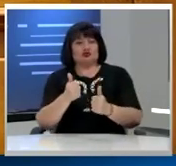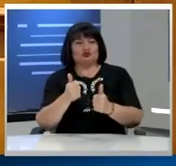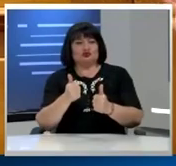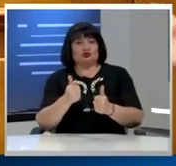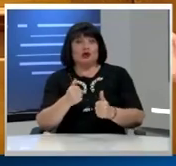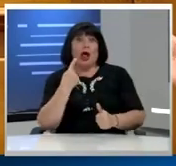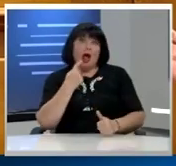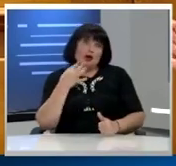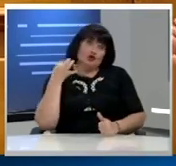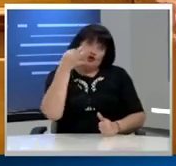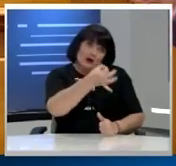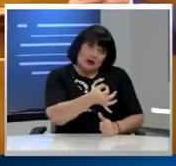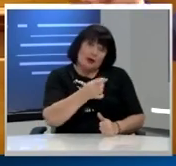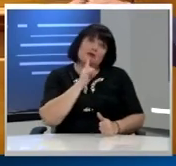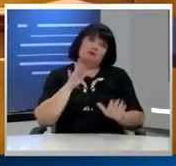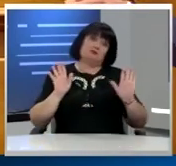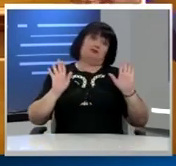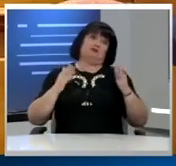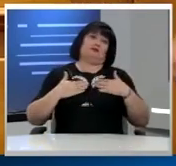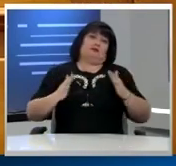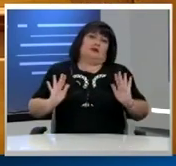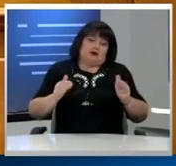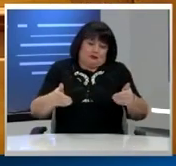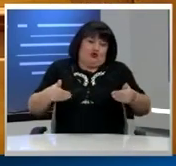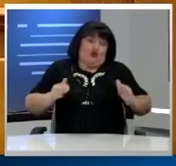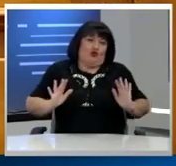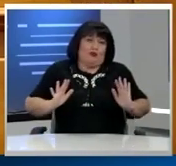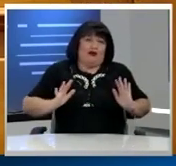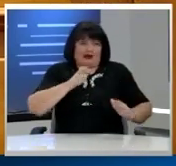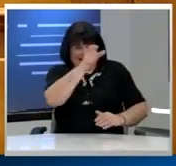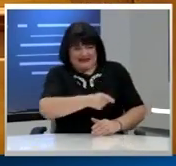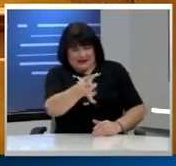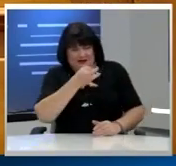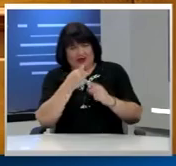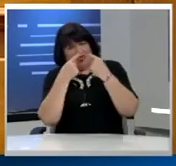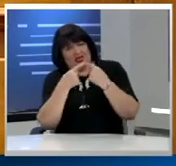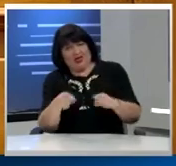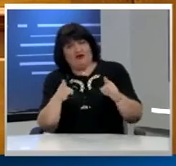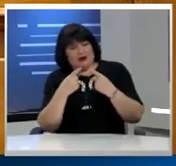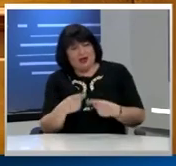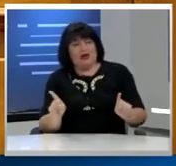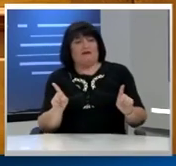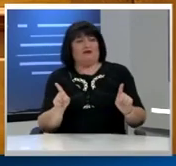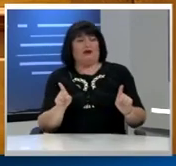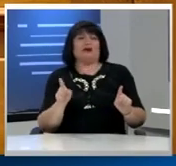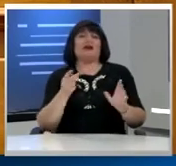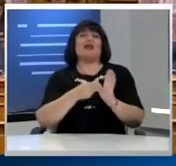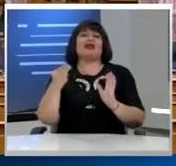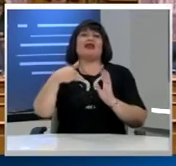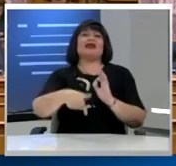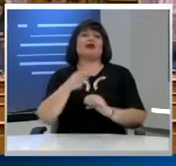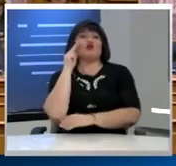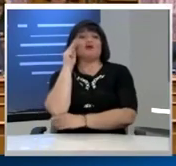κάνουμε πάσο. Αλλά άλλα λέγατε εσείς ο ίδιος σε ό,τι αφορά το θεσμό του